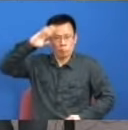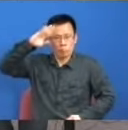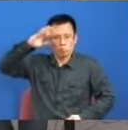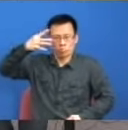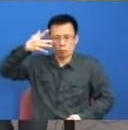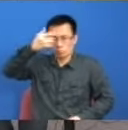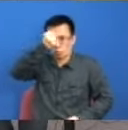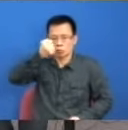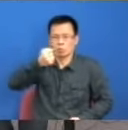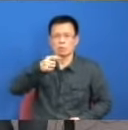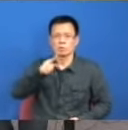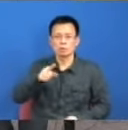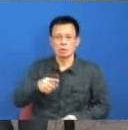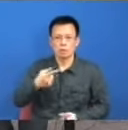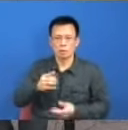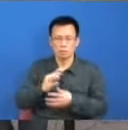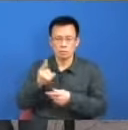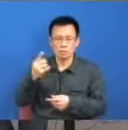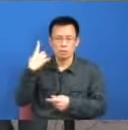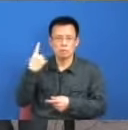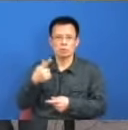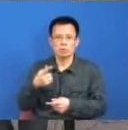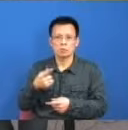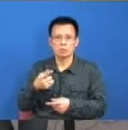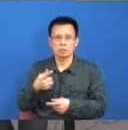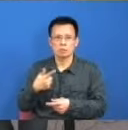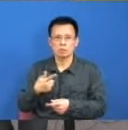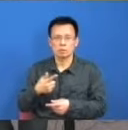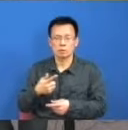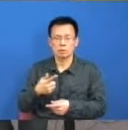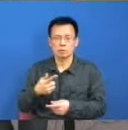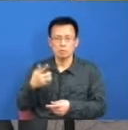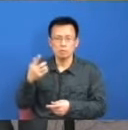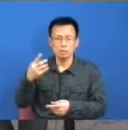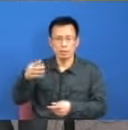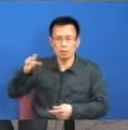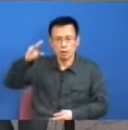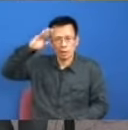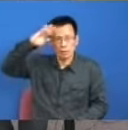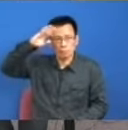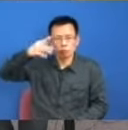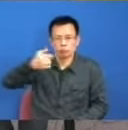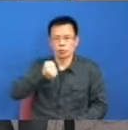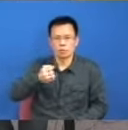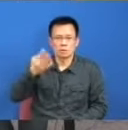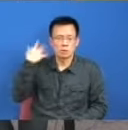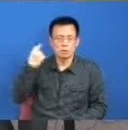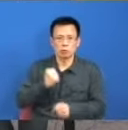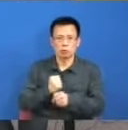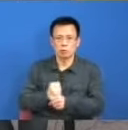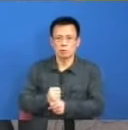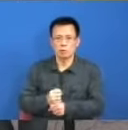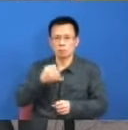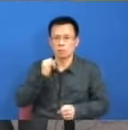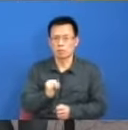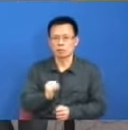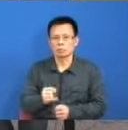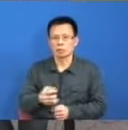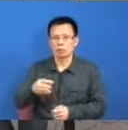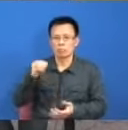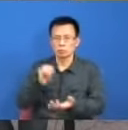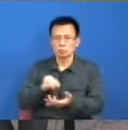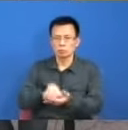就話佢以前咧嚇個出身嘅關係咧，佢又係咧做嘢好果斷嘅， 係一定咧，早當時候已經有人話咧，呢個係一